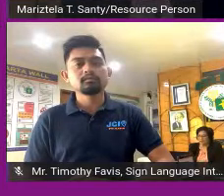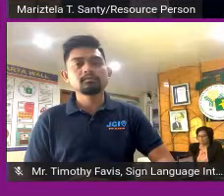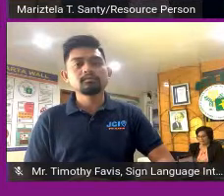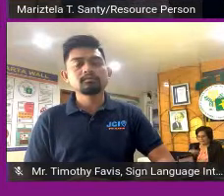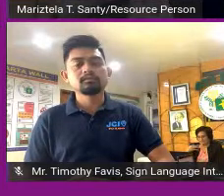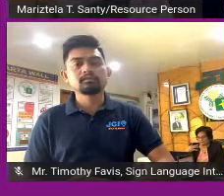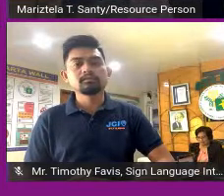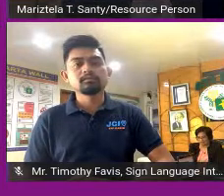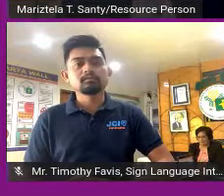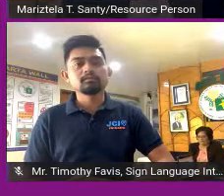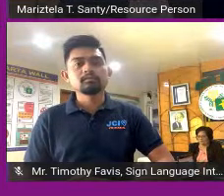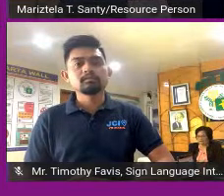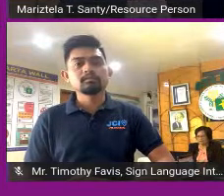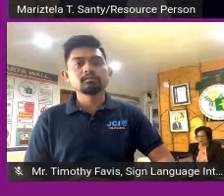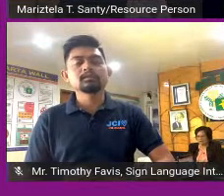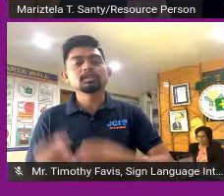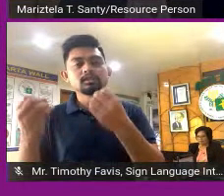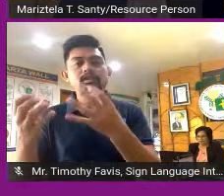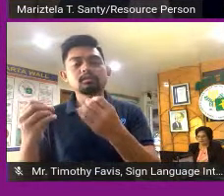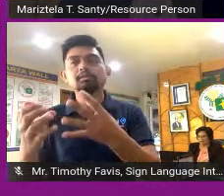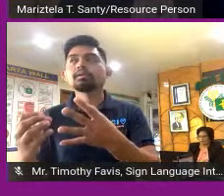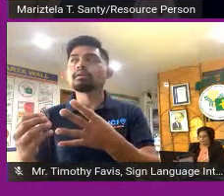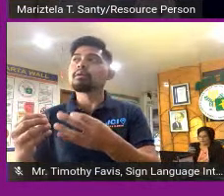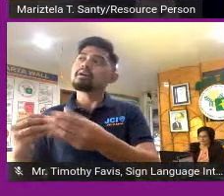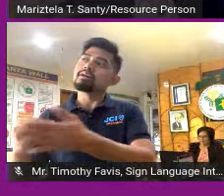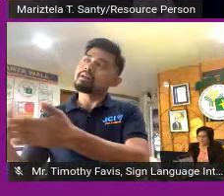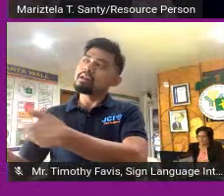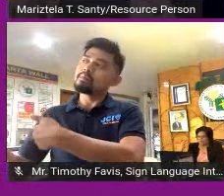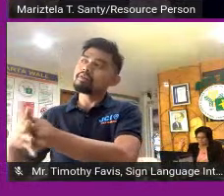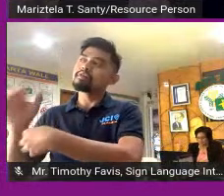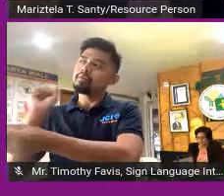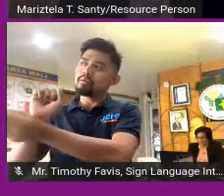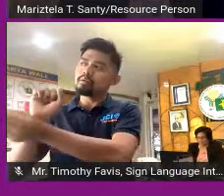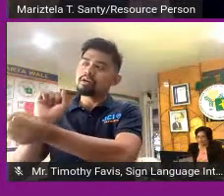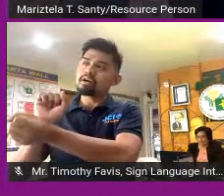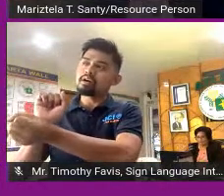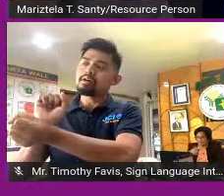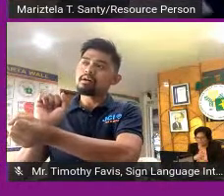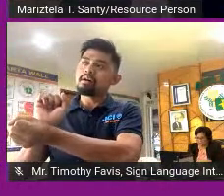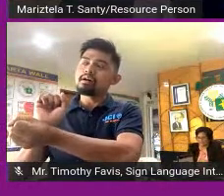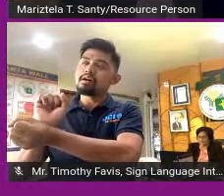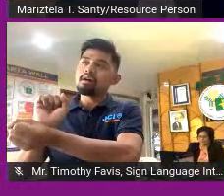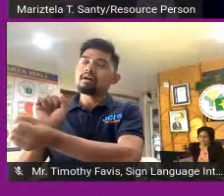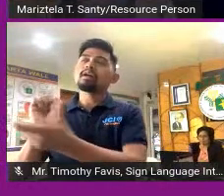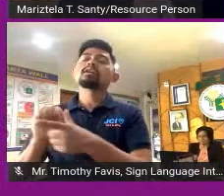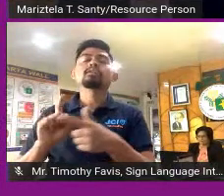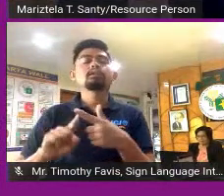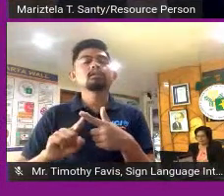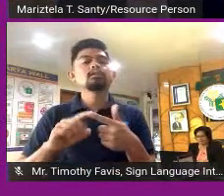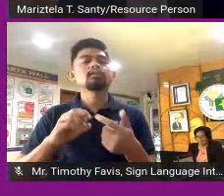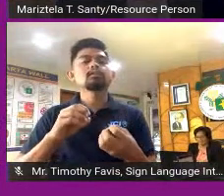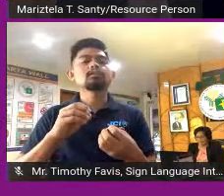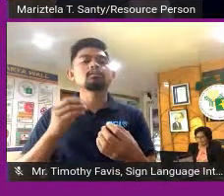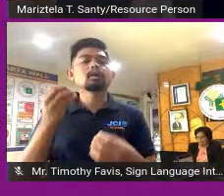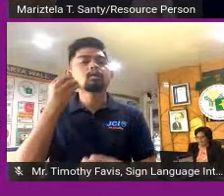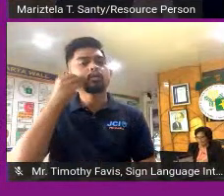magtrabaho ka, pagdating sa bahay, magtatrabaho pa. Kung minsan, ang income mo ay lahat nasa